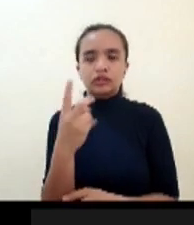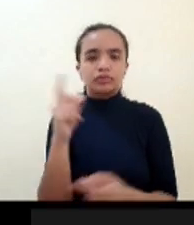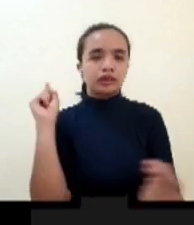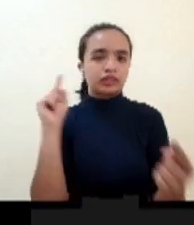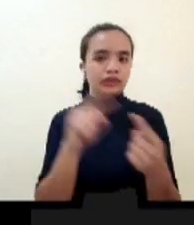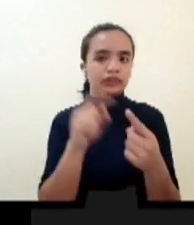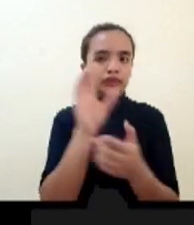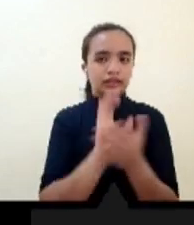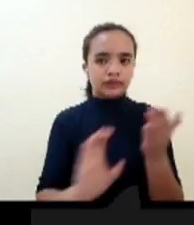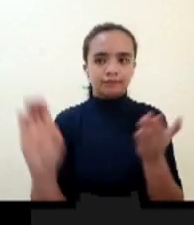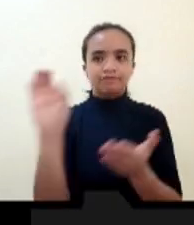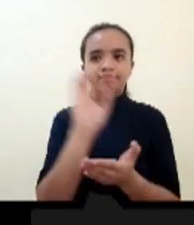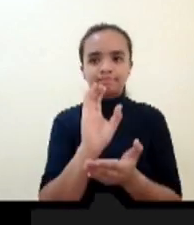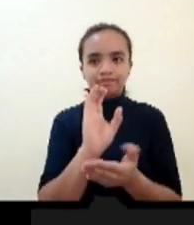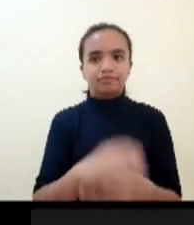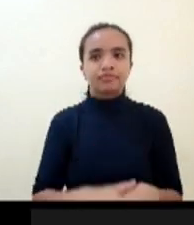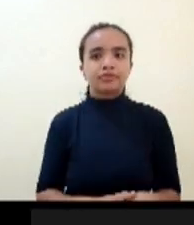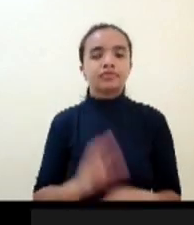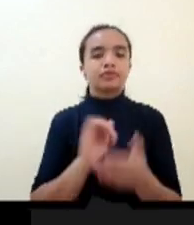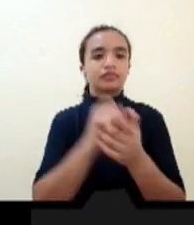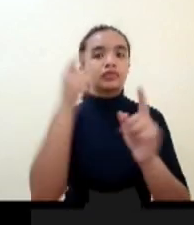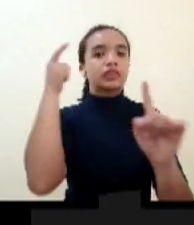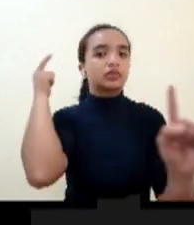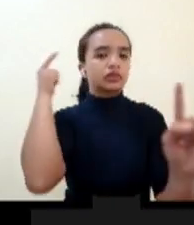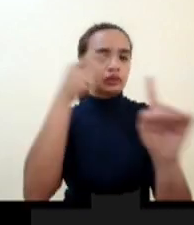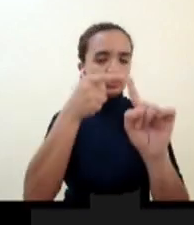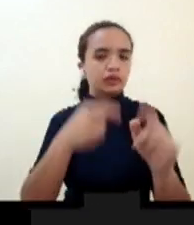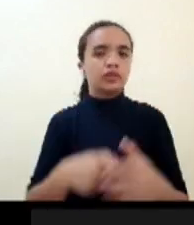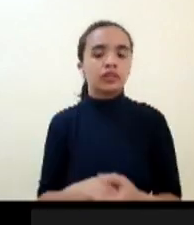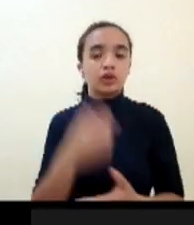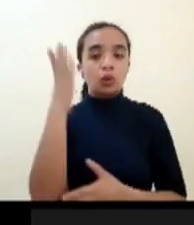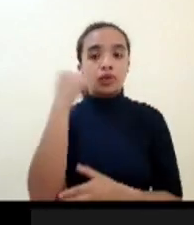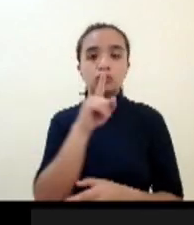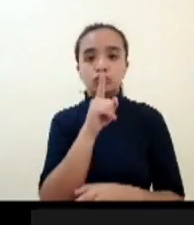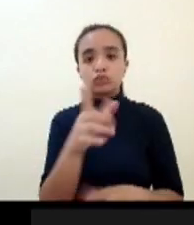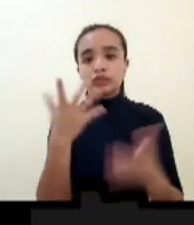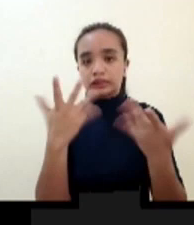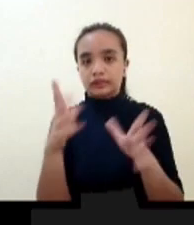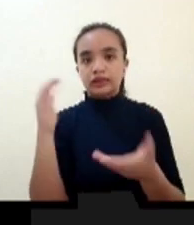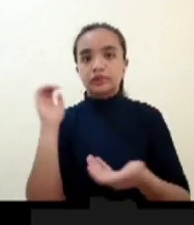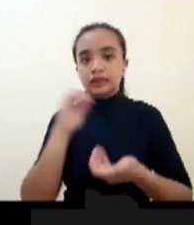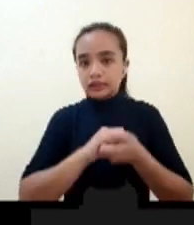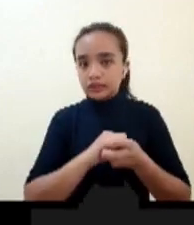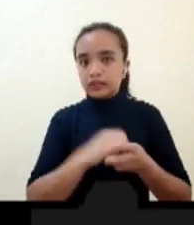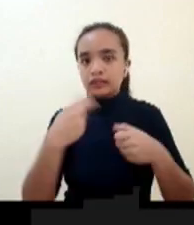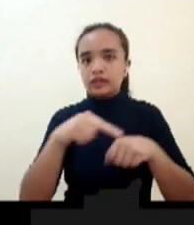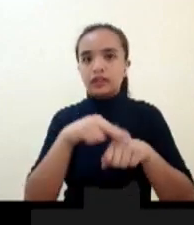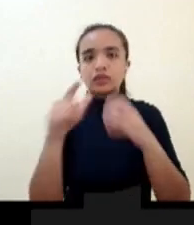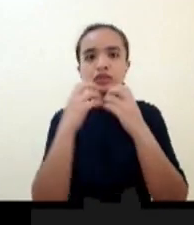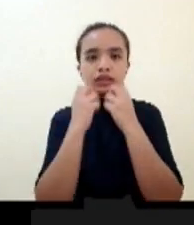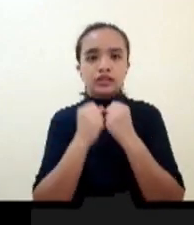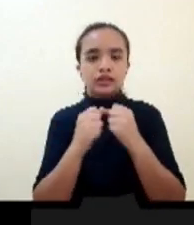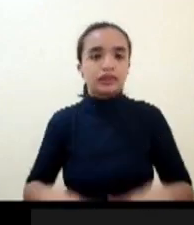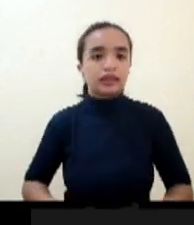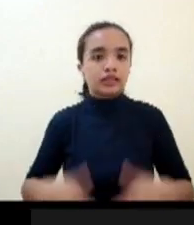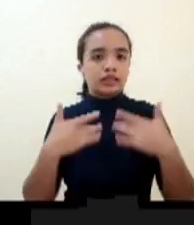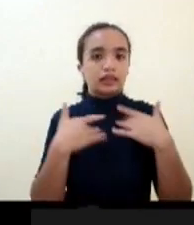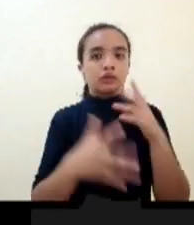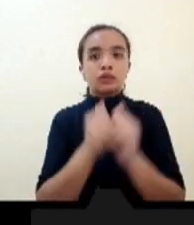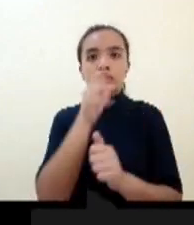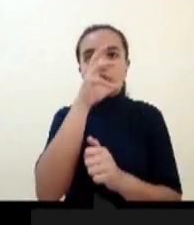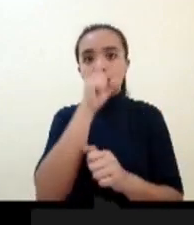levels. Yun ang target namin kasi we partnered with the National Living Treasure Magdalena Gamayo, ang ating oldest weaver